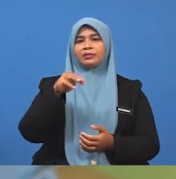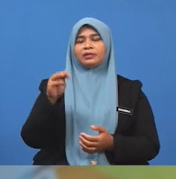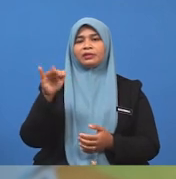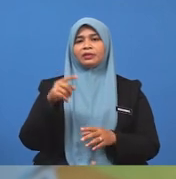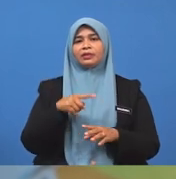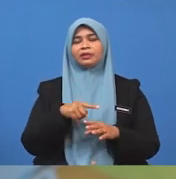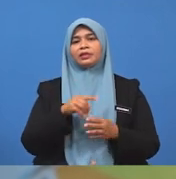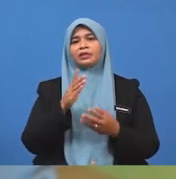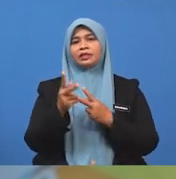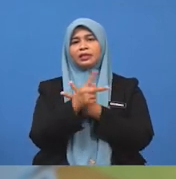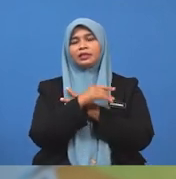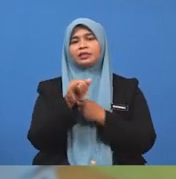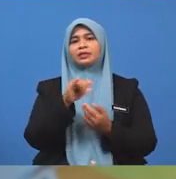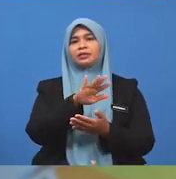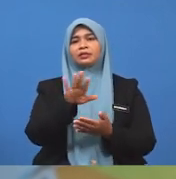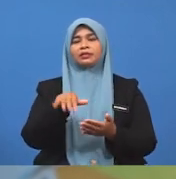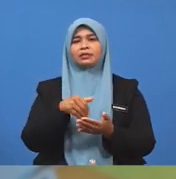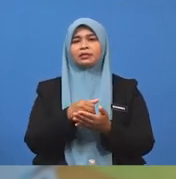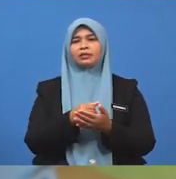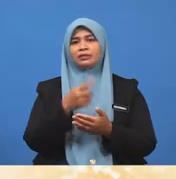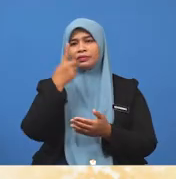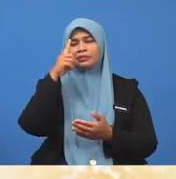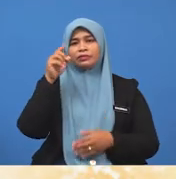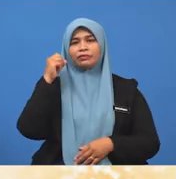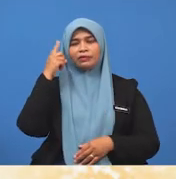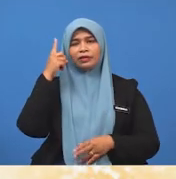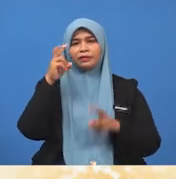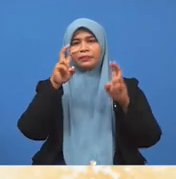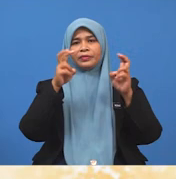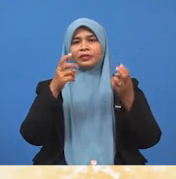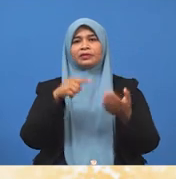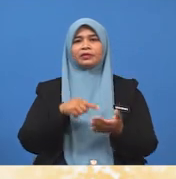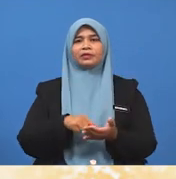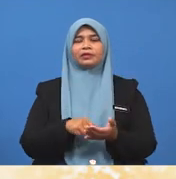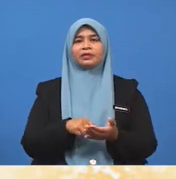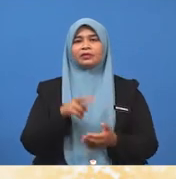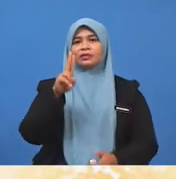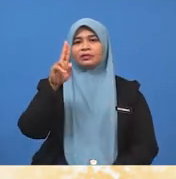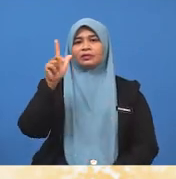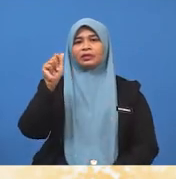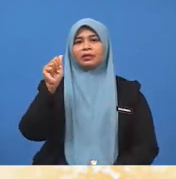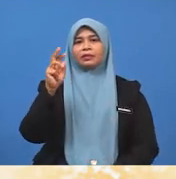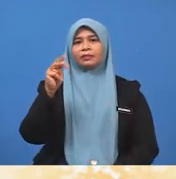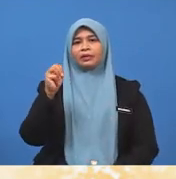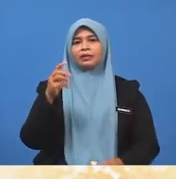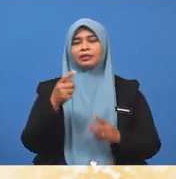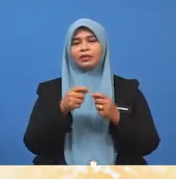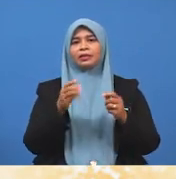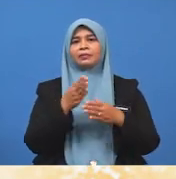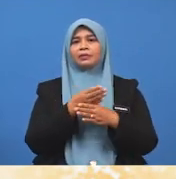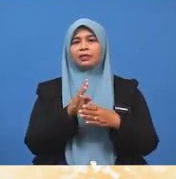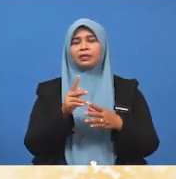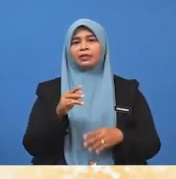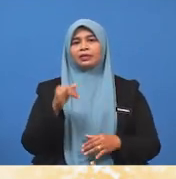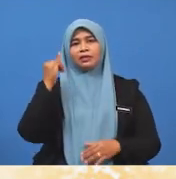untuk lebih memahami topik ini ulama telah membagikan Ilmu Tafsir